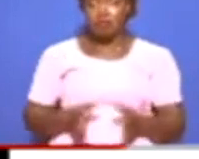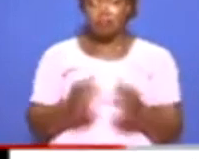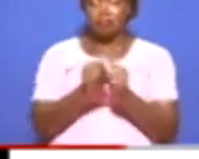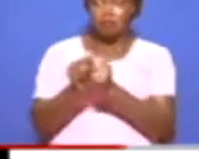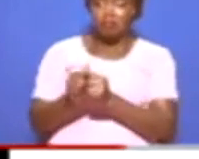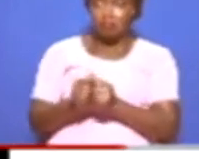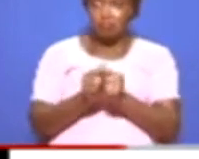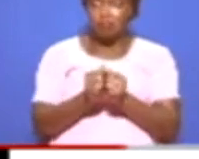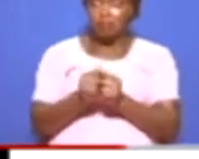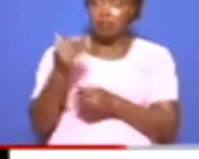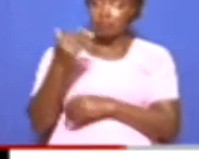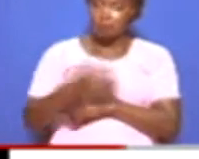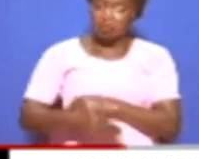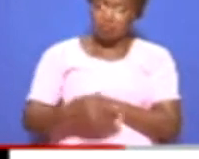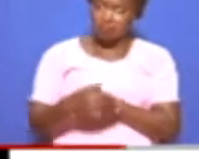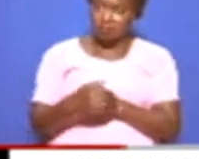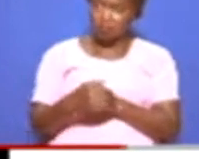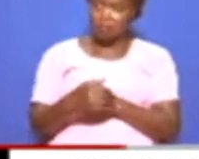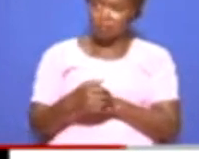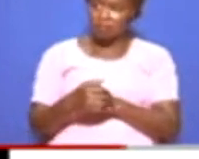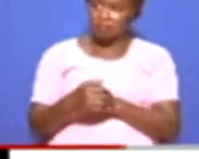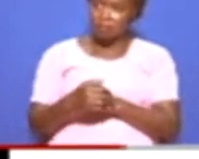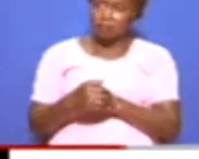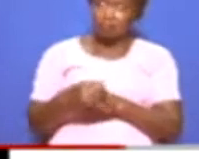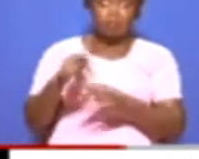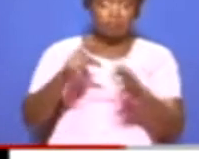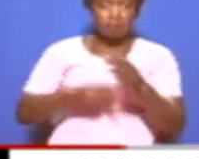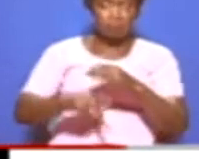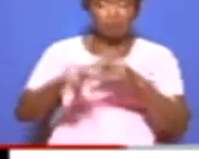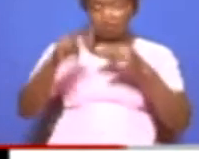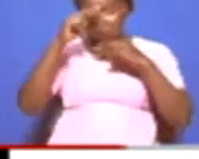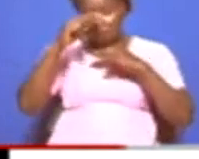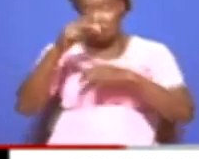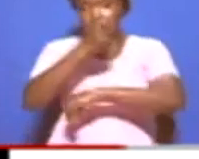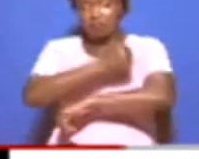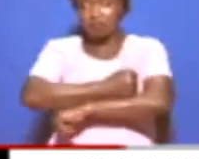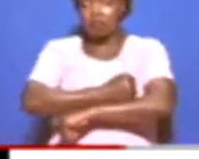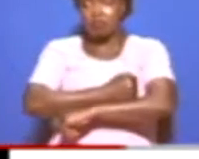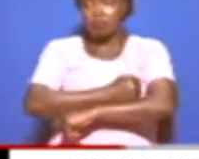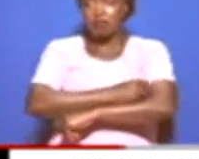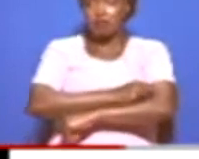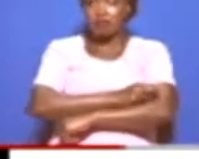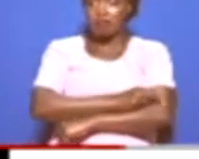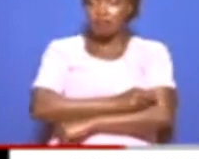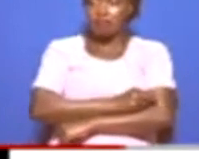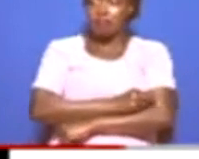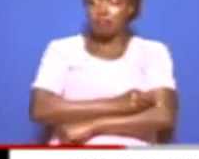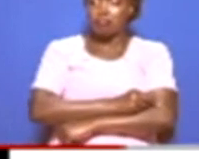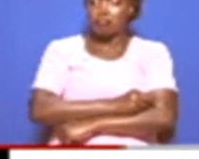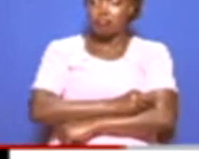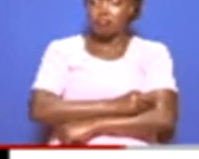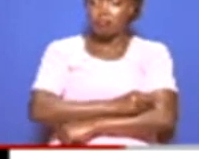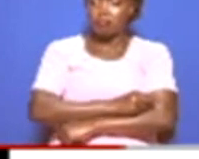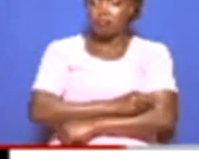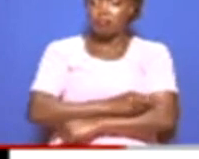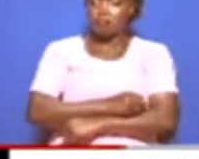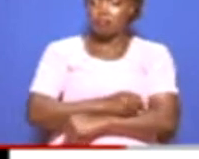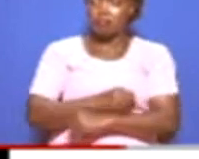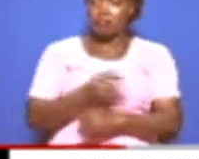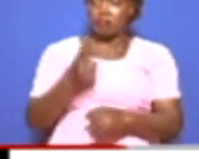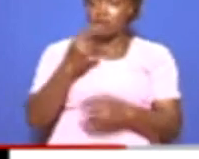huo wa Busia, tumesoma nao shule ya msingi, shule ya upili, na wakaona ya kuwa aliyeko katika